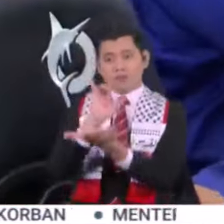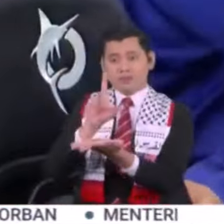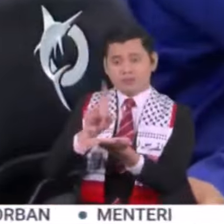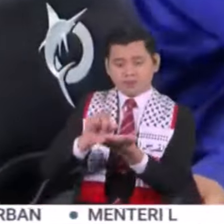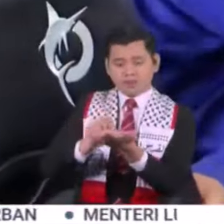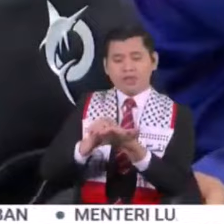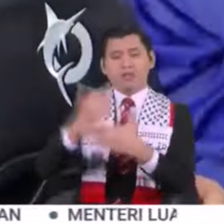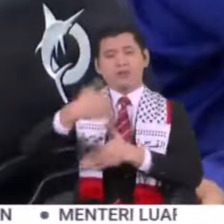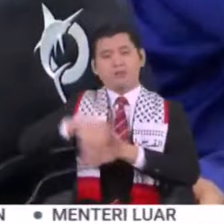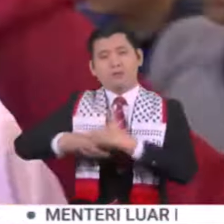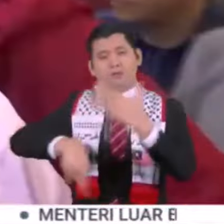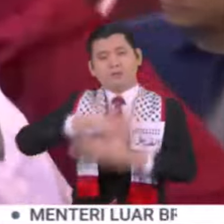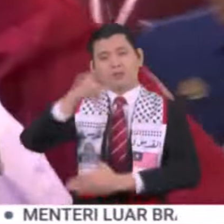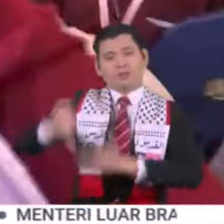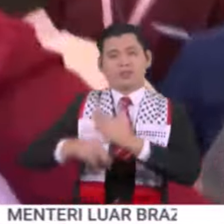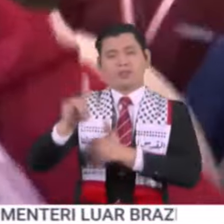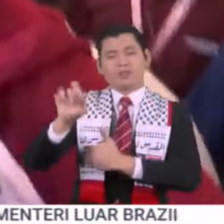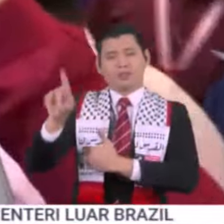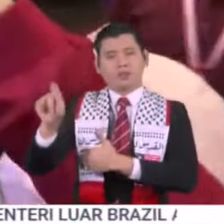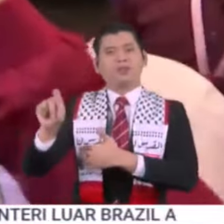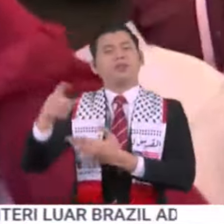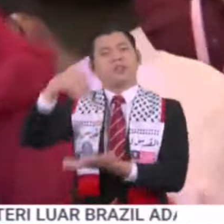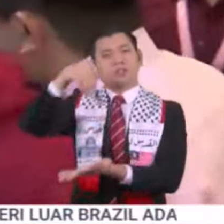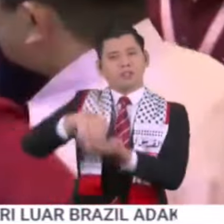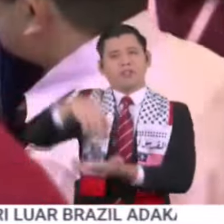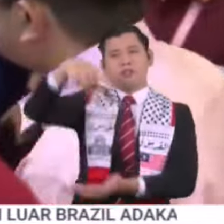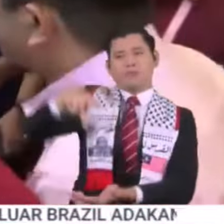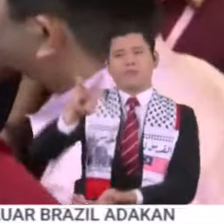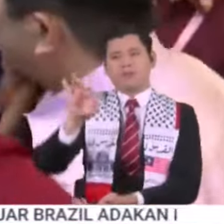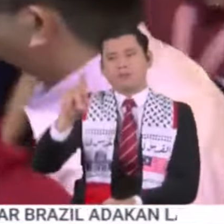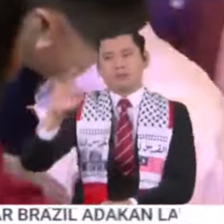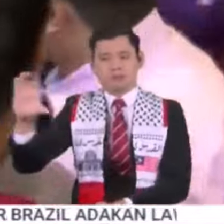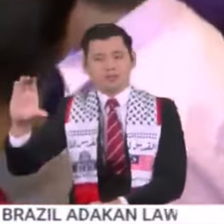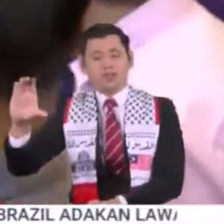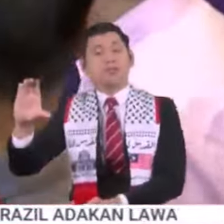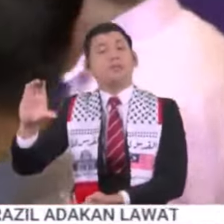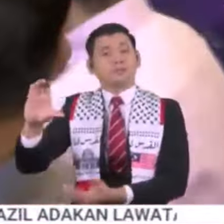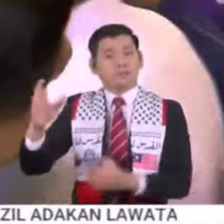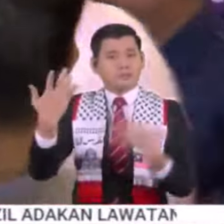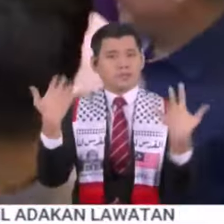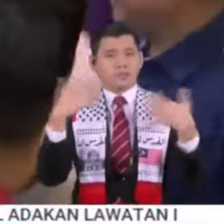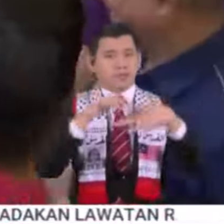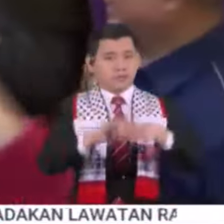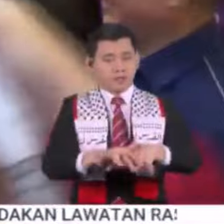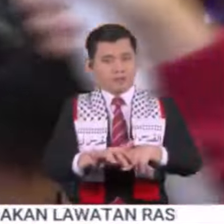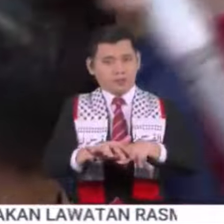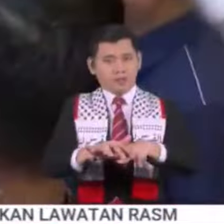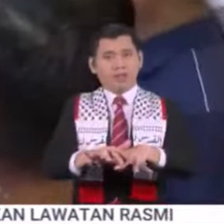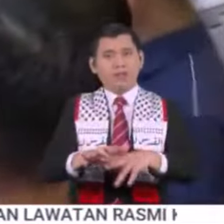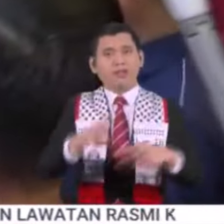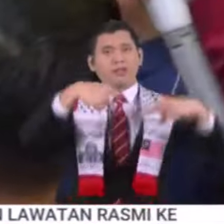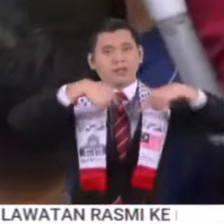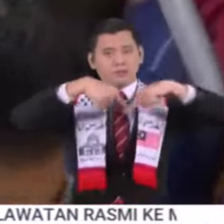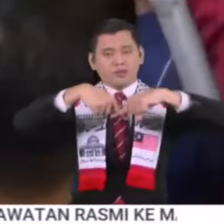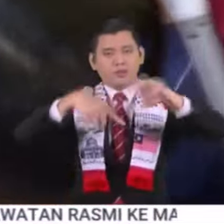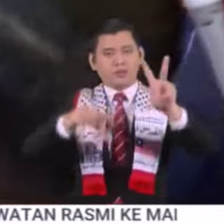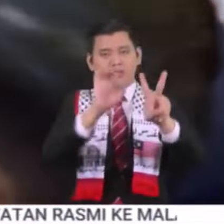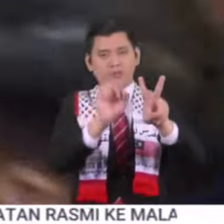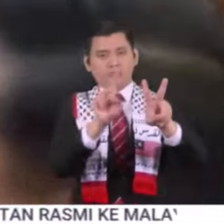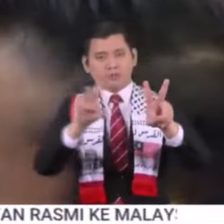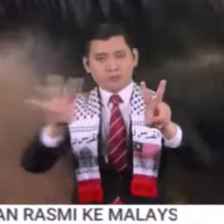meninjau program eksplorasi Tvet di World Trade Center Kuala Lumpur sempena Perhimpunan Agong UMNO 2024.